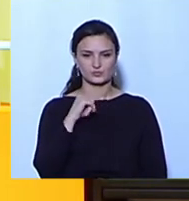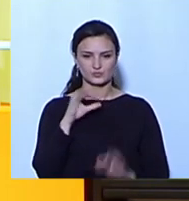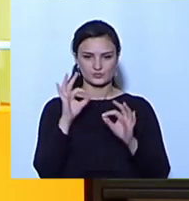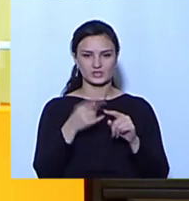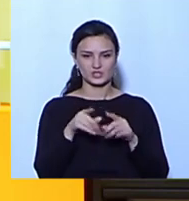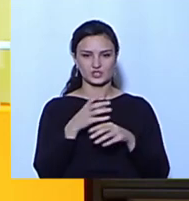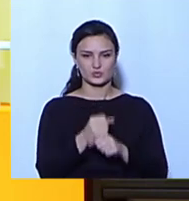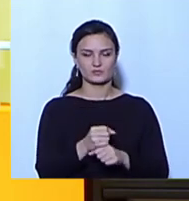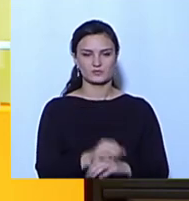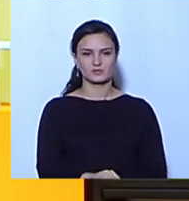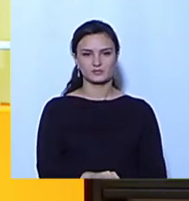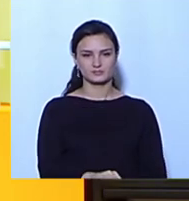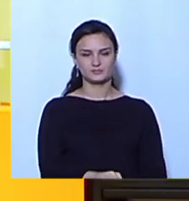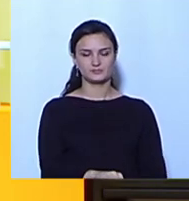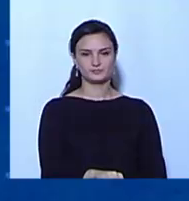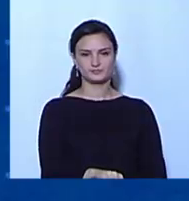ასეთი შეზღუდვების.